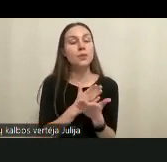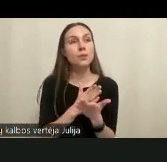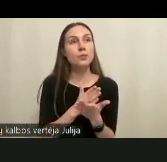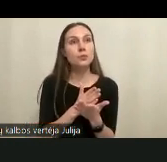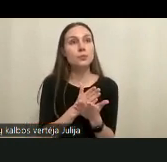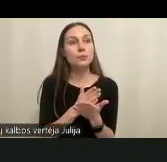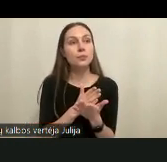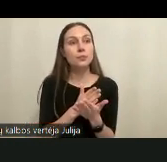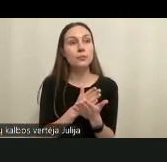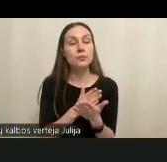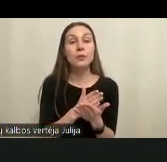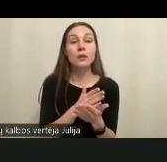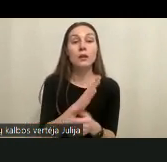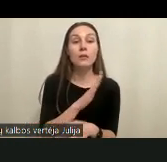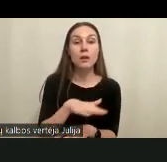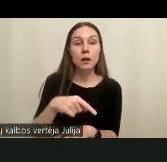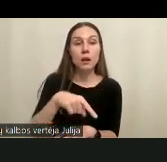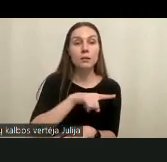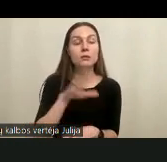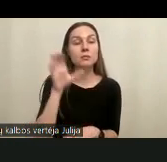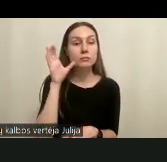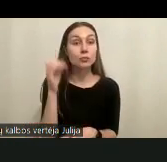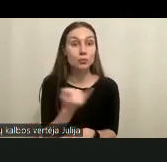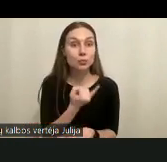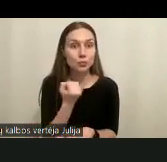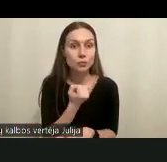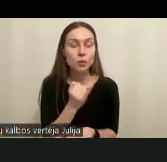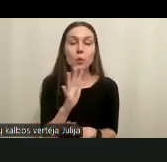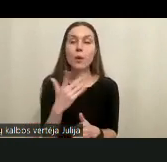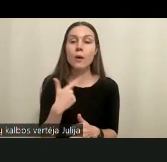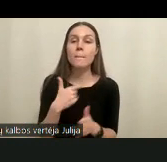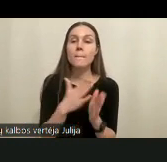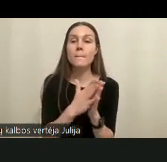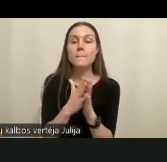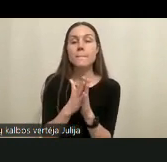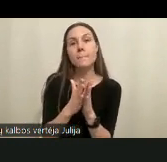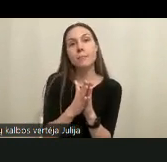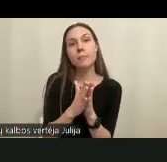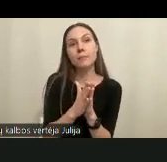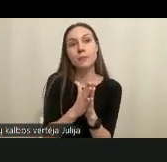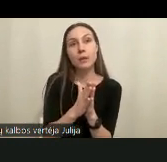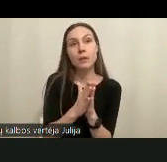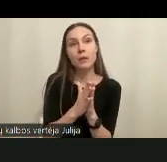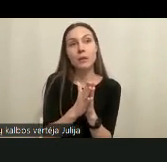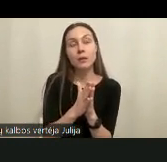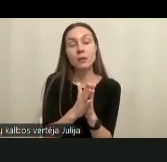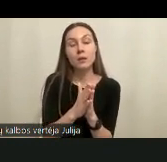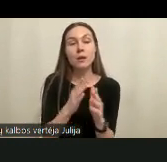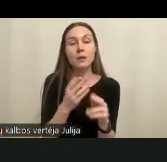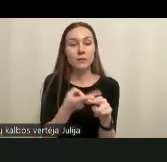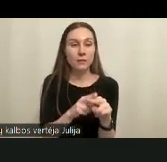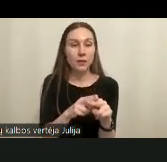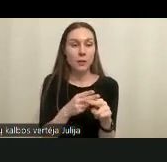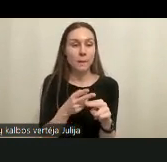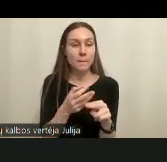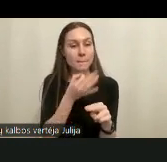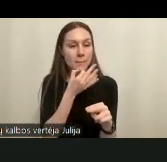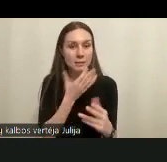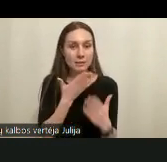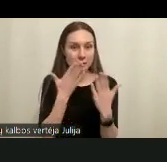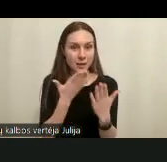vaikai klausytis, jiems bus įdomu. Bet jeigu aš paprašyčiau pagalvoti, kad kai skaitoma savo malonumui, ar